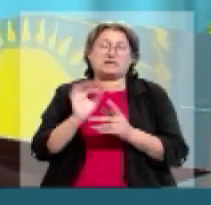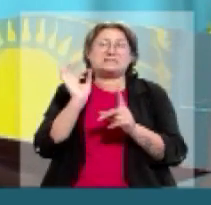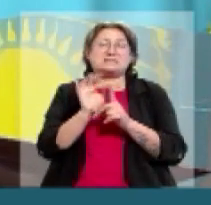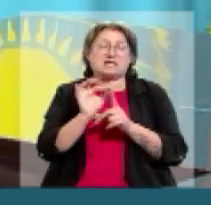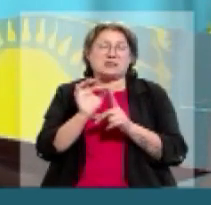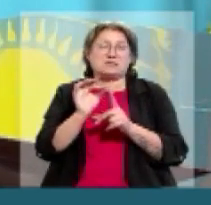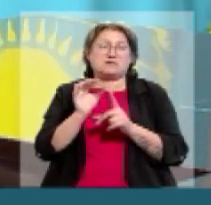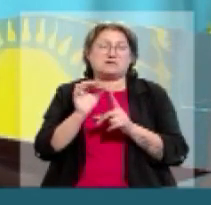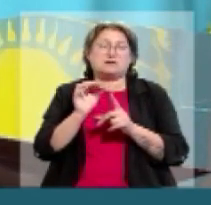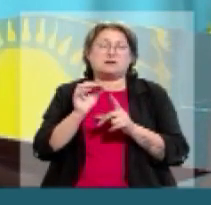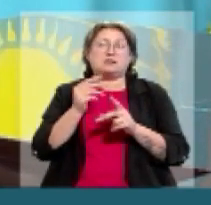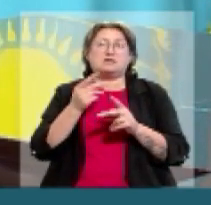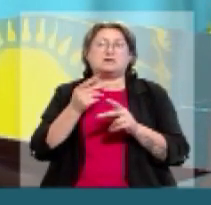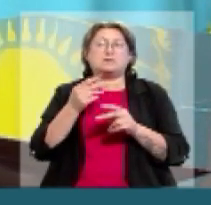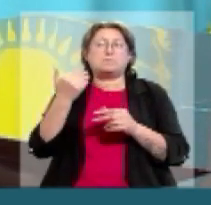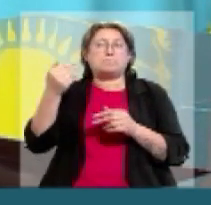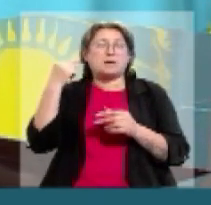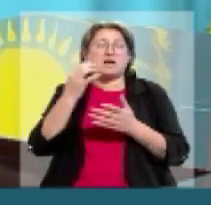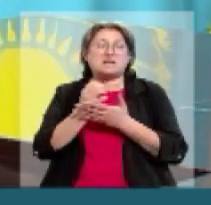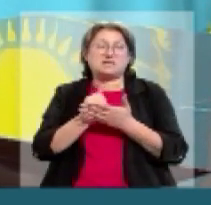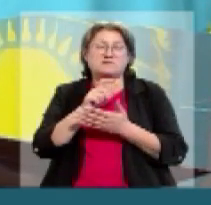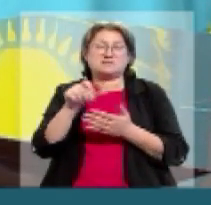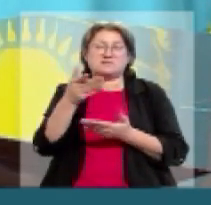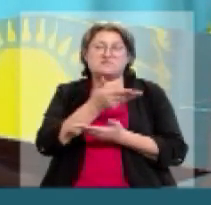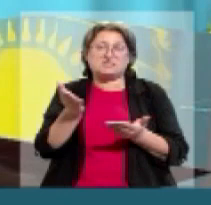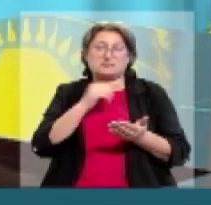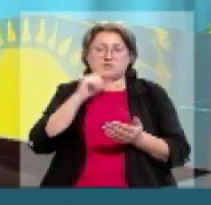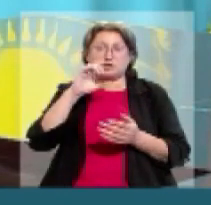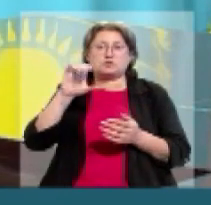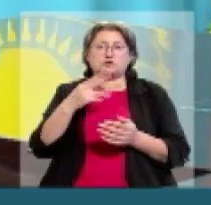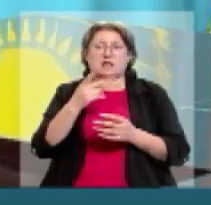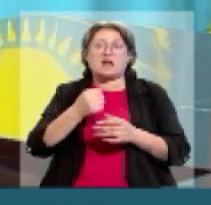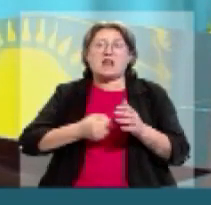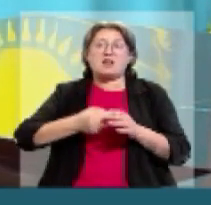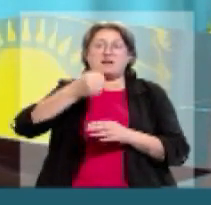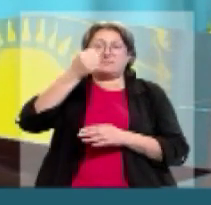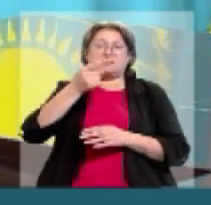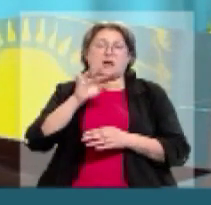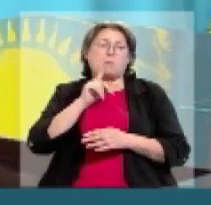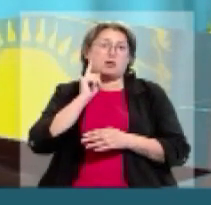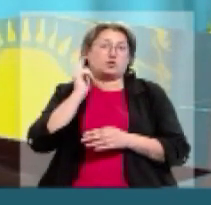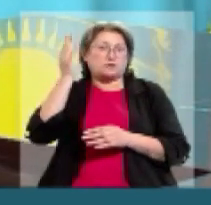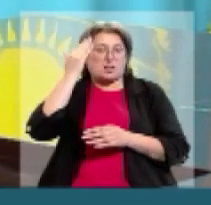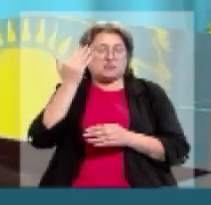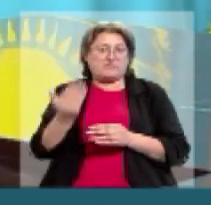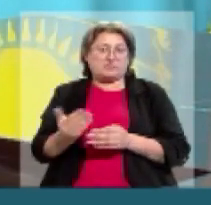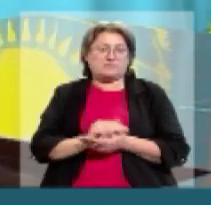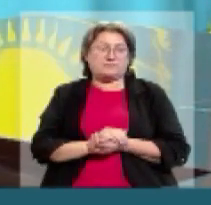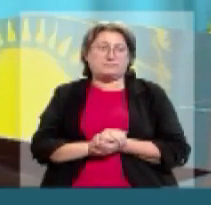цель президентского молодежного кадрового резерва, вы сами знаете, это социальный лифт для талантливой молодежи.